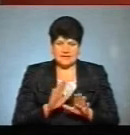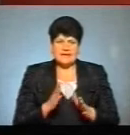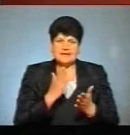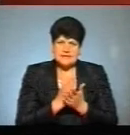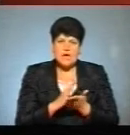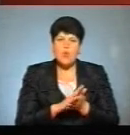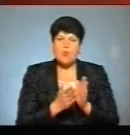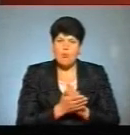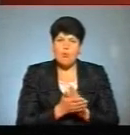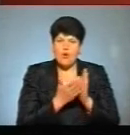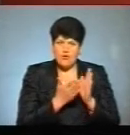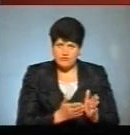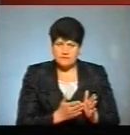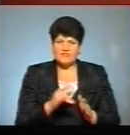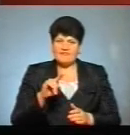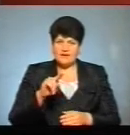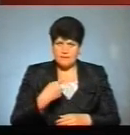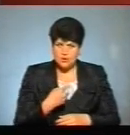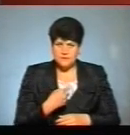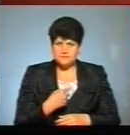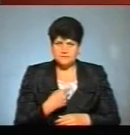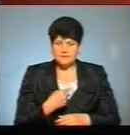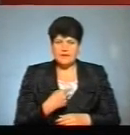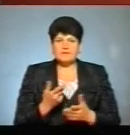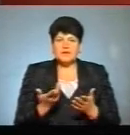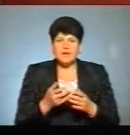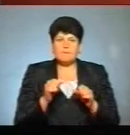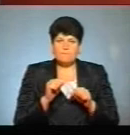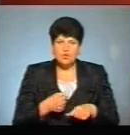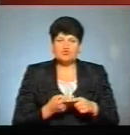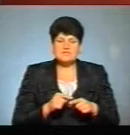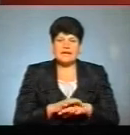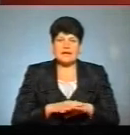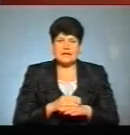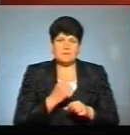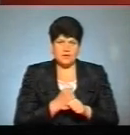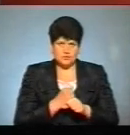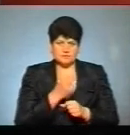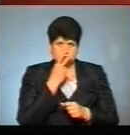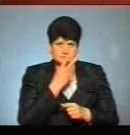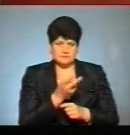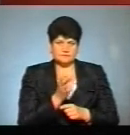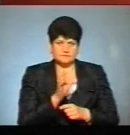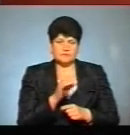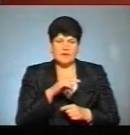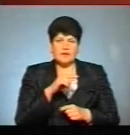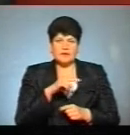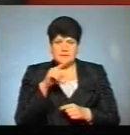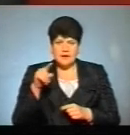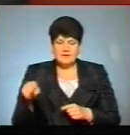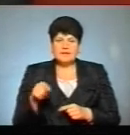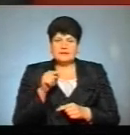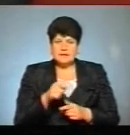певні умови і вимоги, зокрема, в яких можуть ці ринки працювати. Я пропоную зараз переглянути на графіку. Там ми